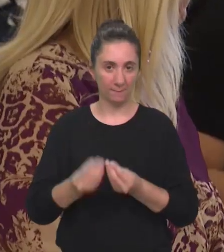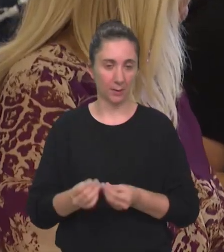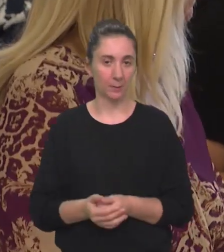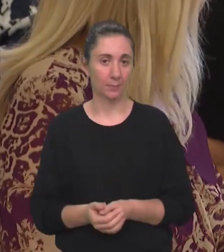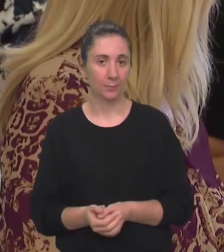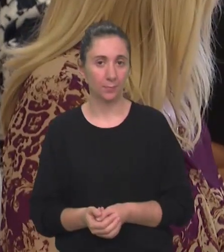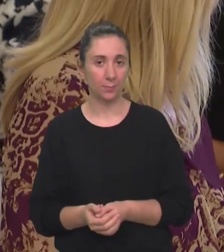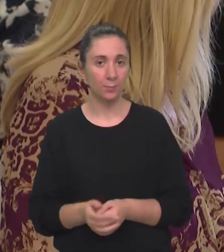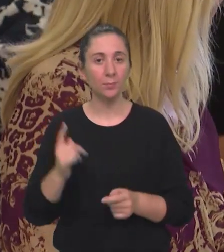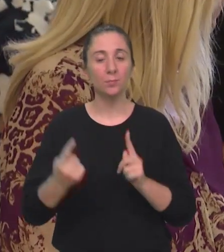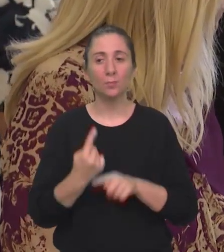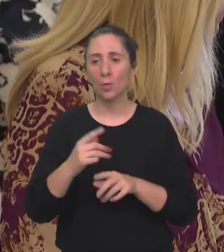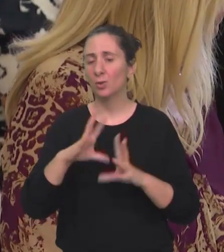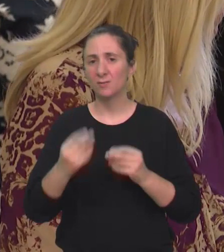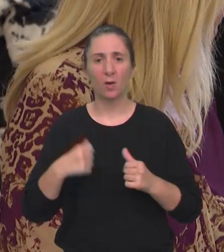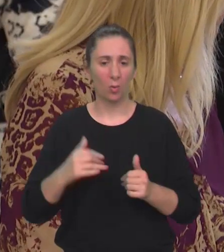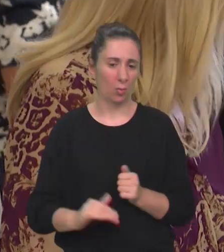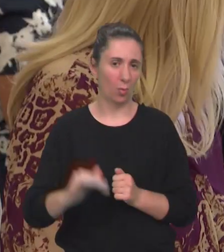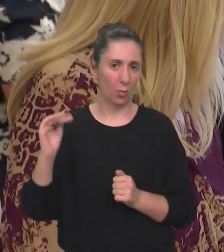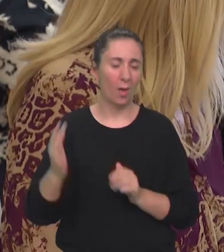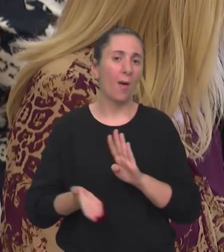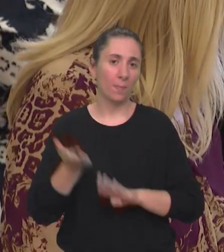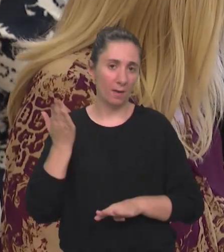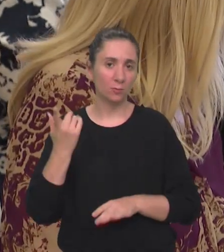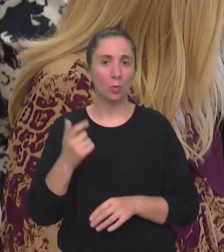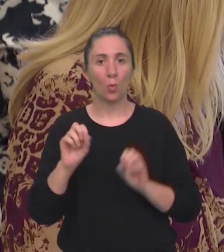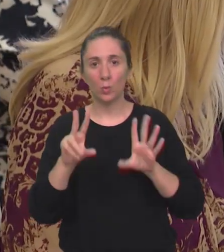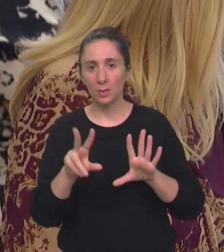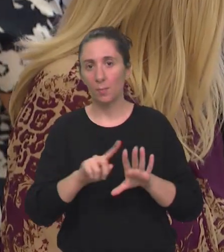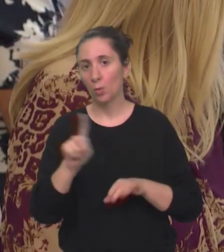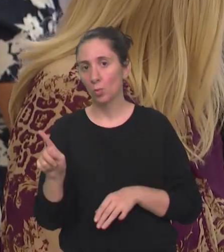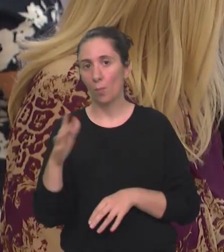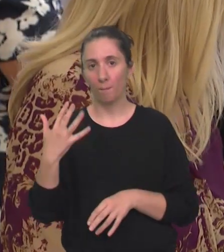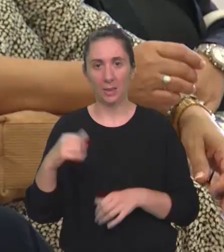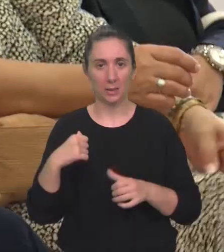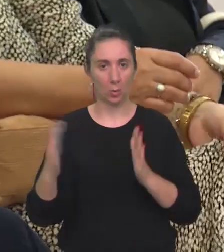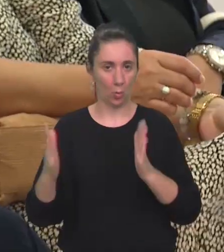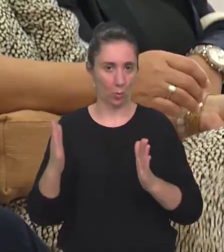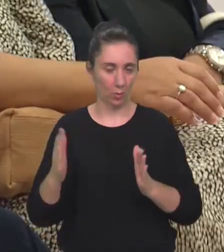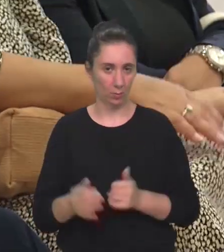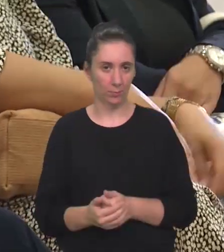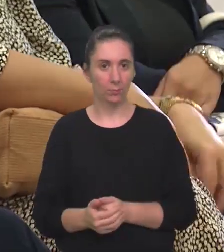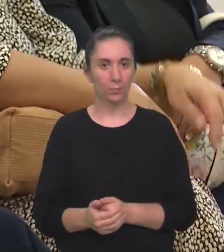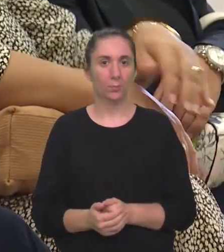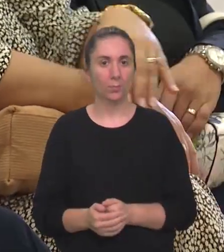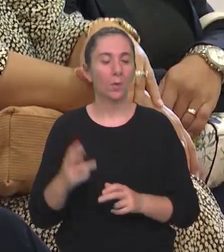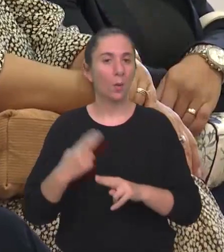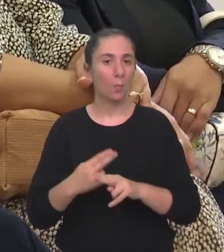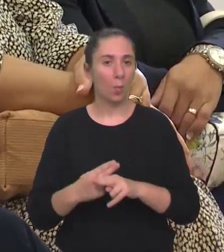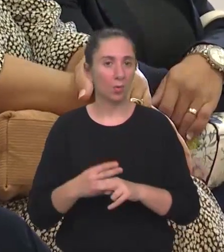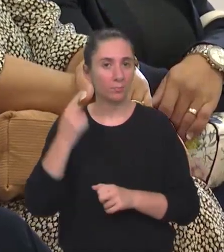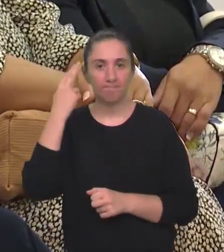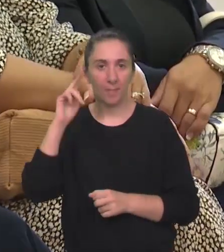moždinu. Javlja se u svim životnim dobima, no najčešća je između 18. i 50. godine života. Bolest